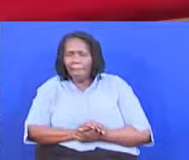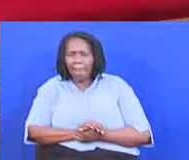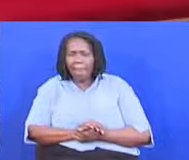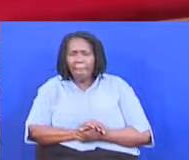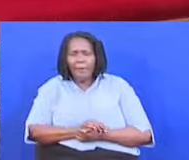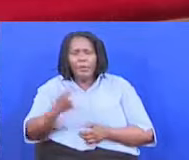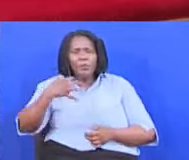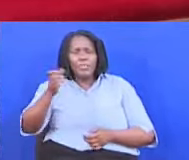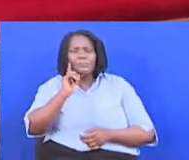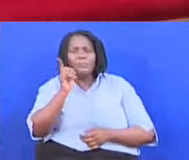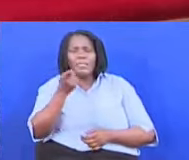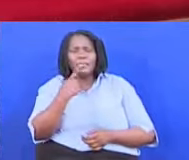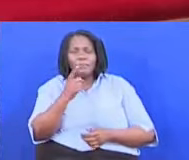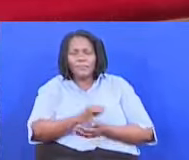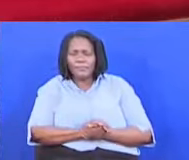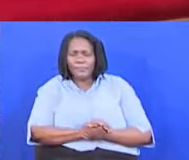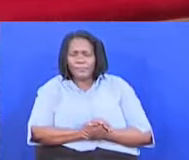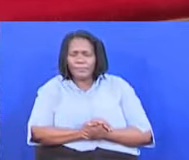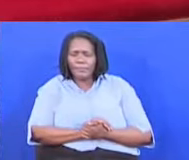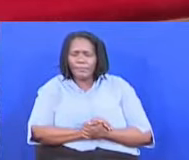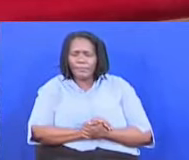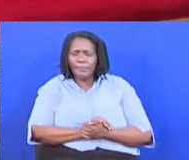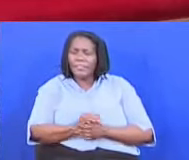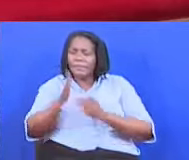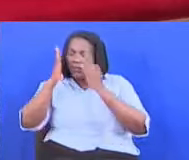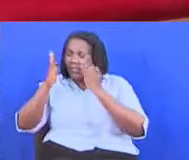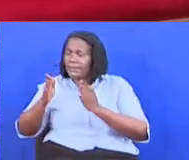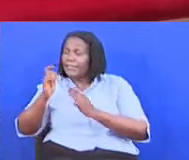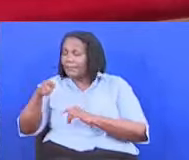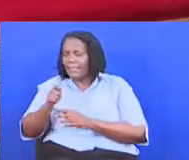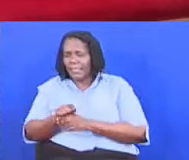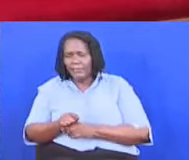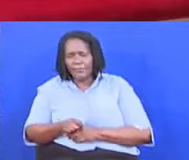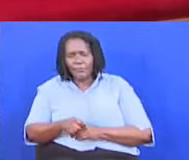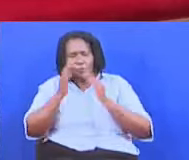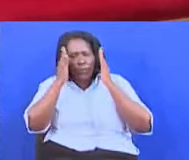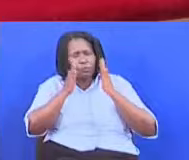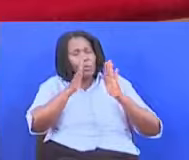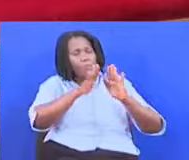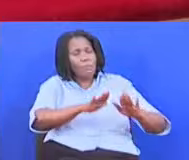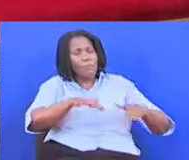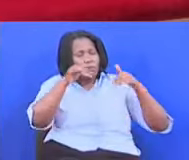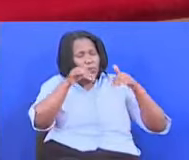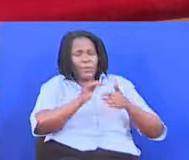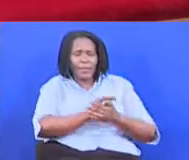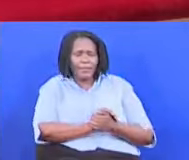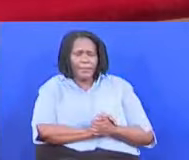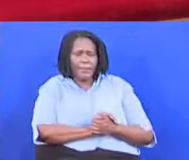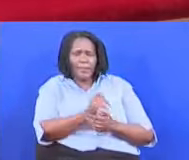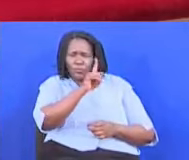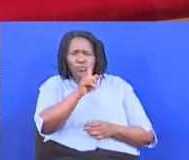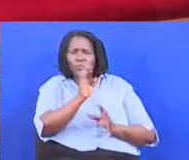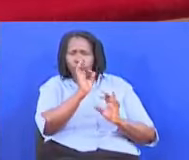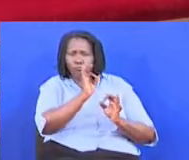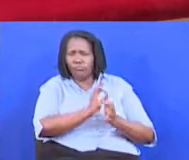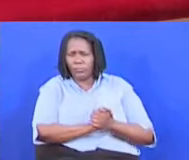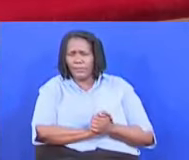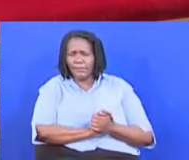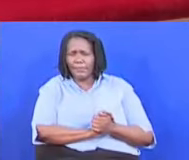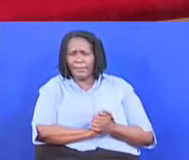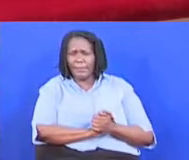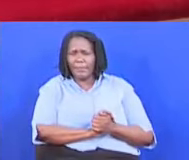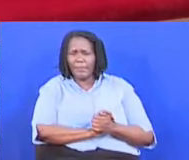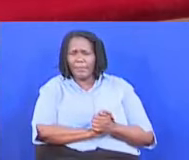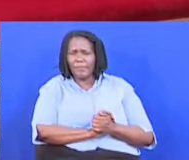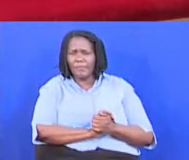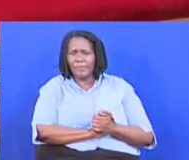Mheshimiwa Waziri, majibu. Mheshimiwa Spika, ni mshukuru sana Mheshimiwa Sashisha kwa swali lake zuri. Ni kweli